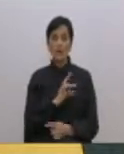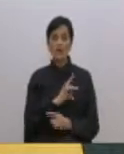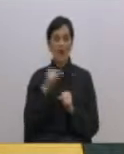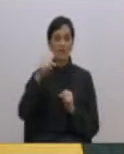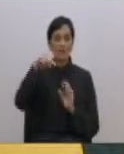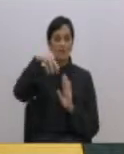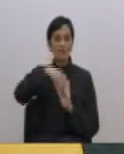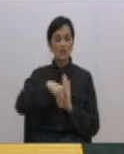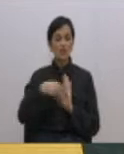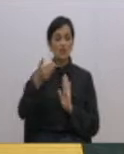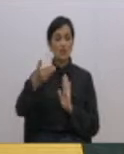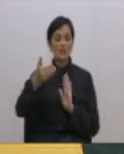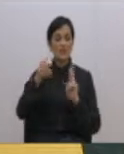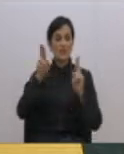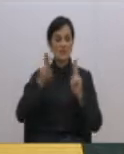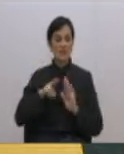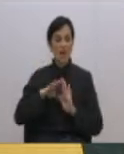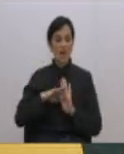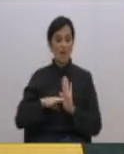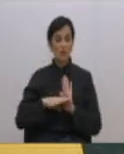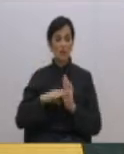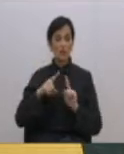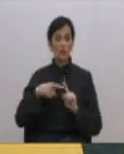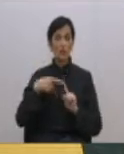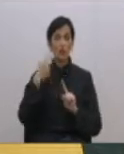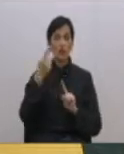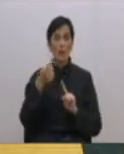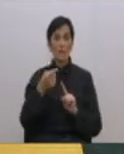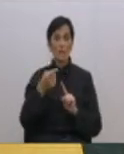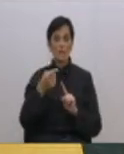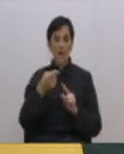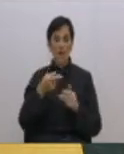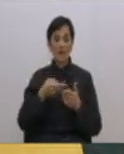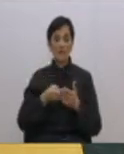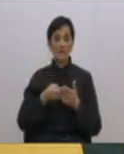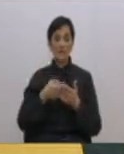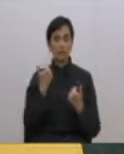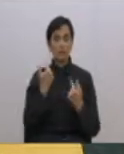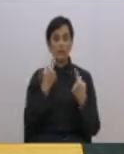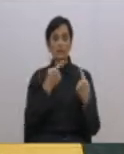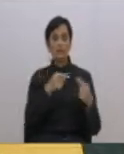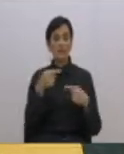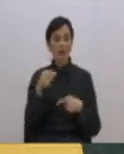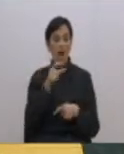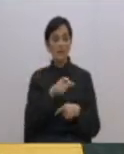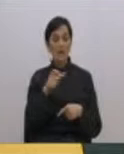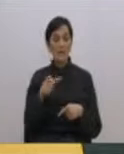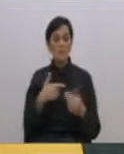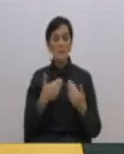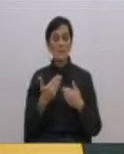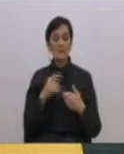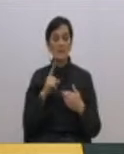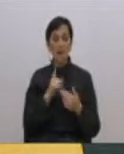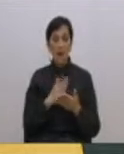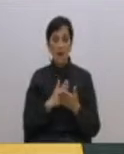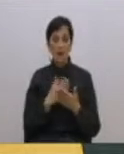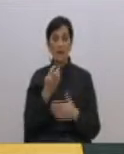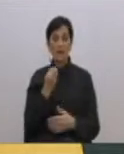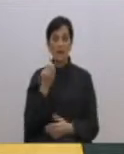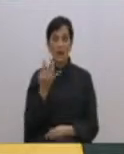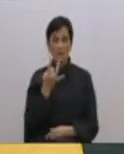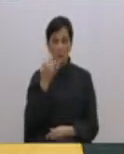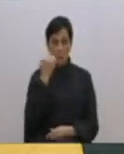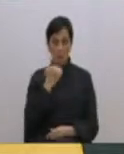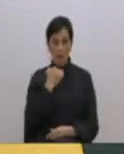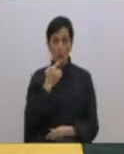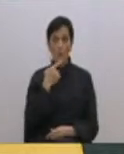დღესასწაულებზე ვაკეთეთ, მაგრამ შემდეგ წერილზე არ იყო პასუხი, რა ხდება ამ შემთხვევაში სხვა. Așa rom, care e ortel mîndam,